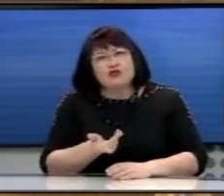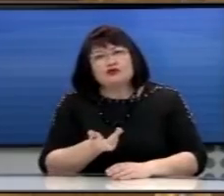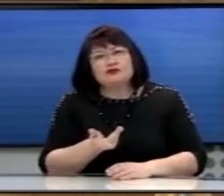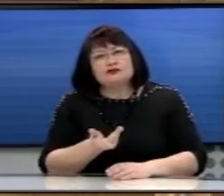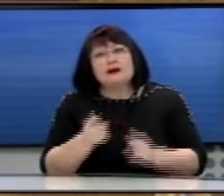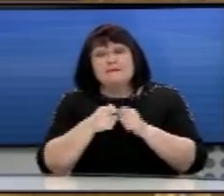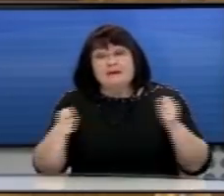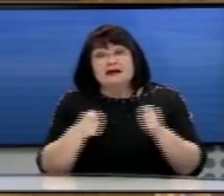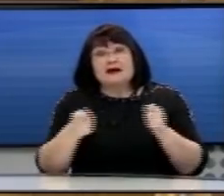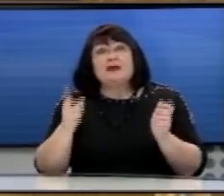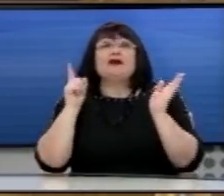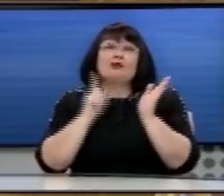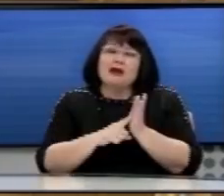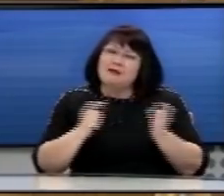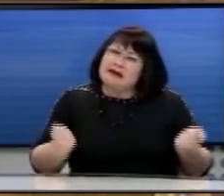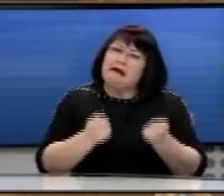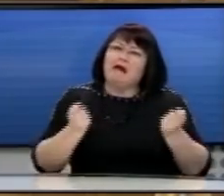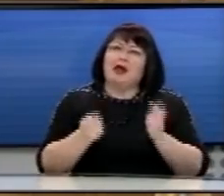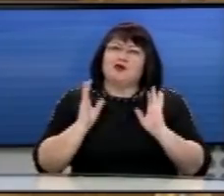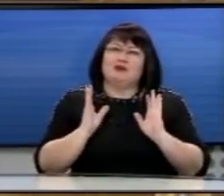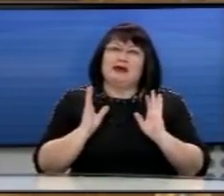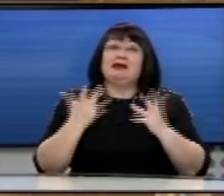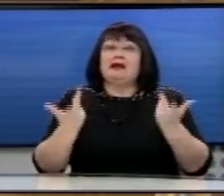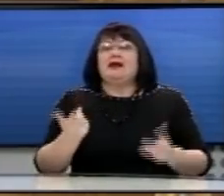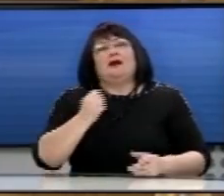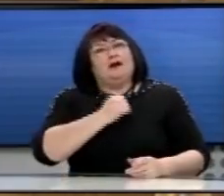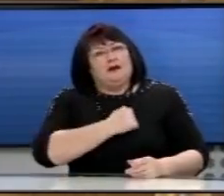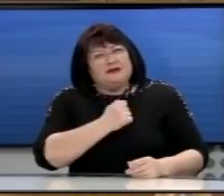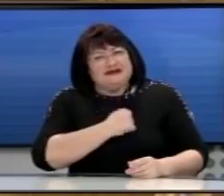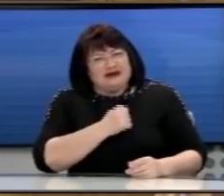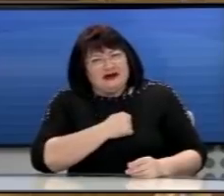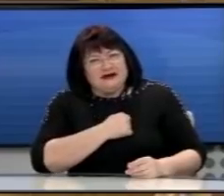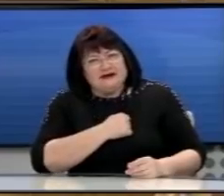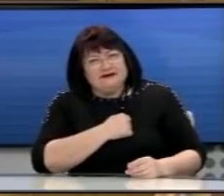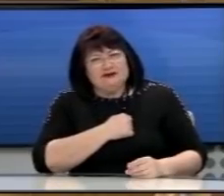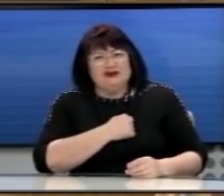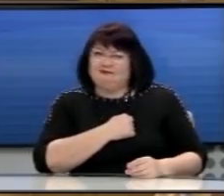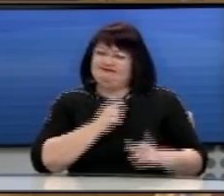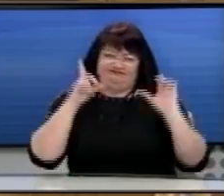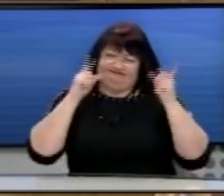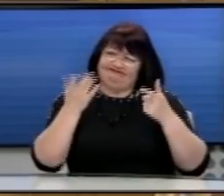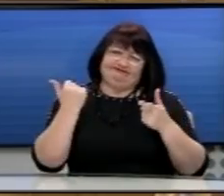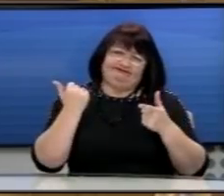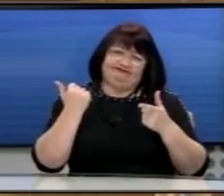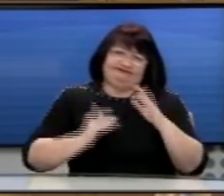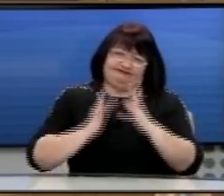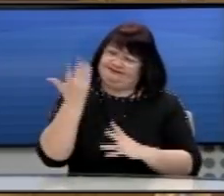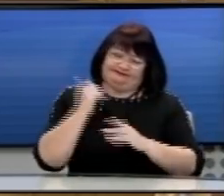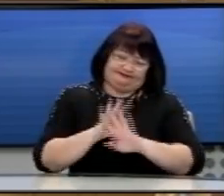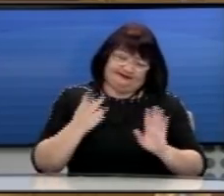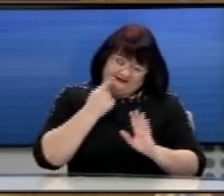γραμμές για τα μέτρα που πρέπει να πάρθουν. Θέσεις δηλαδή που ξεχυλίζουν από δημοκρατία και από